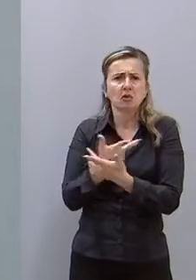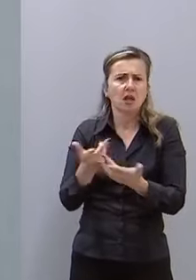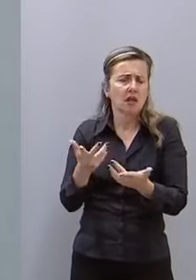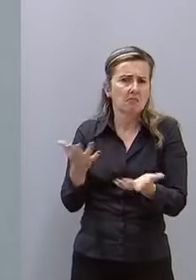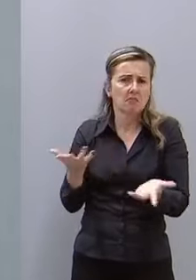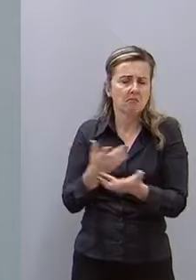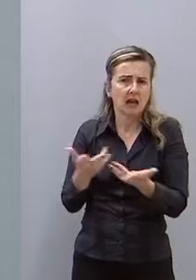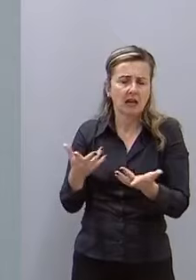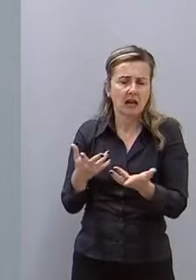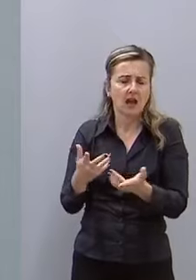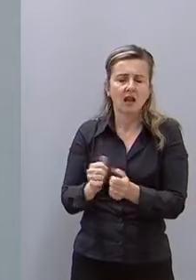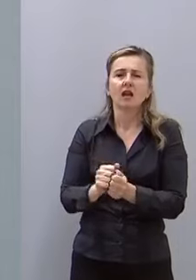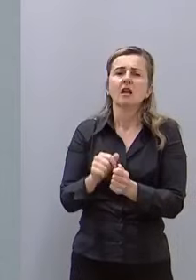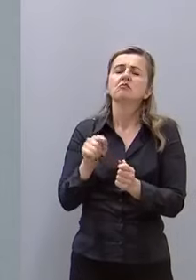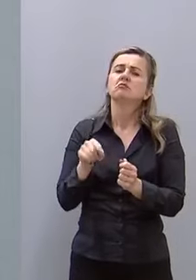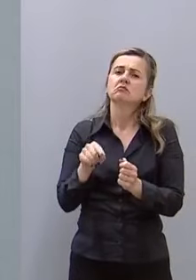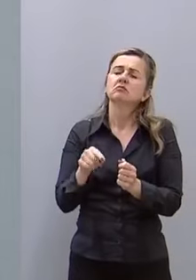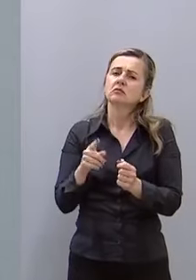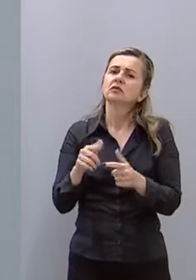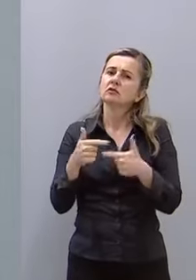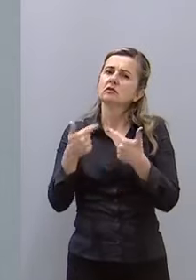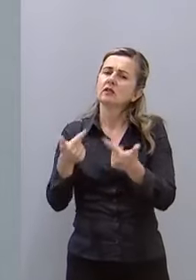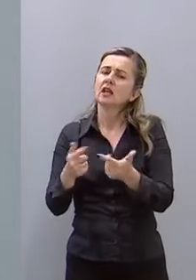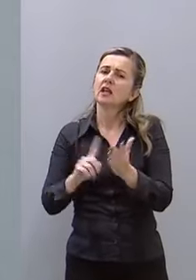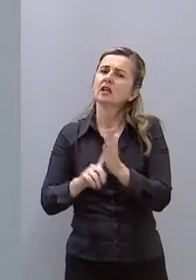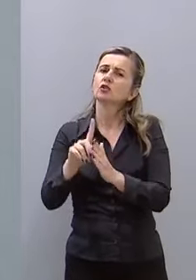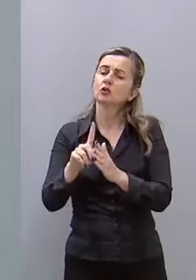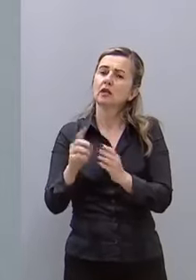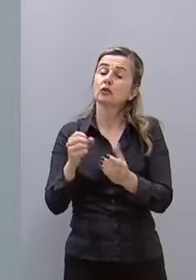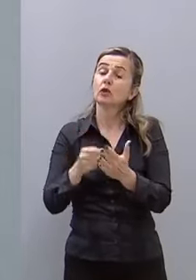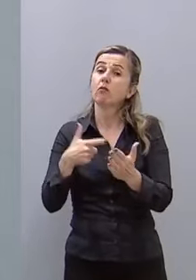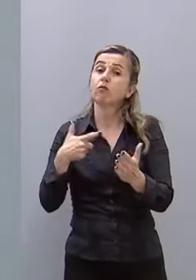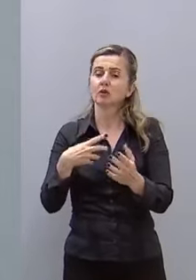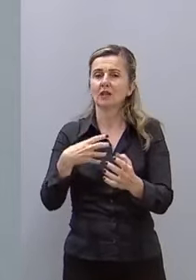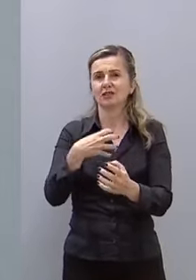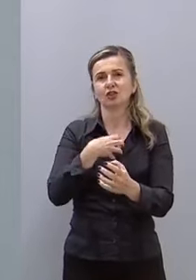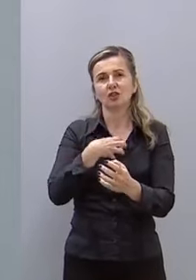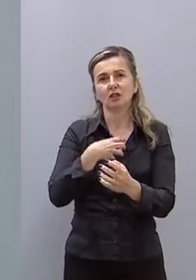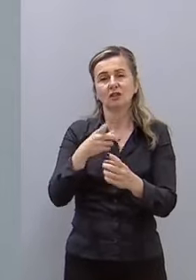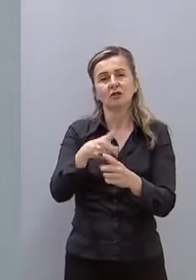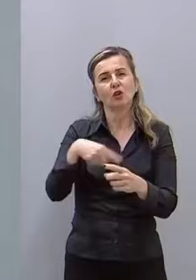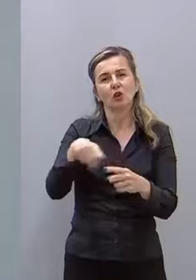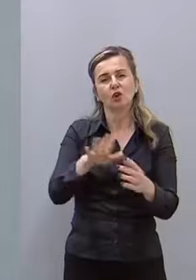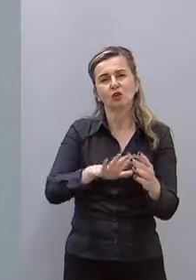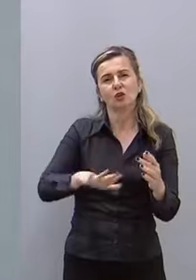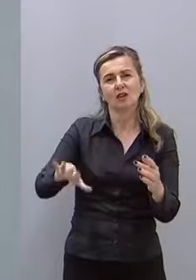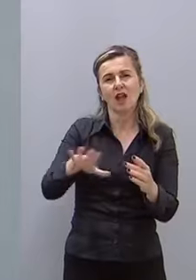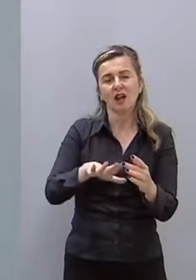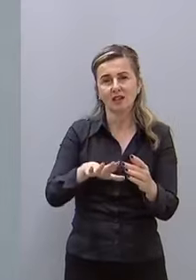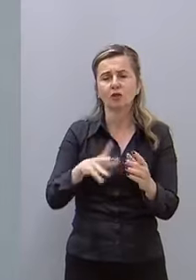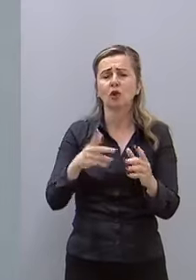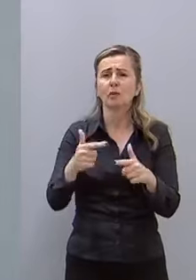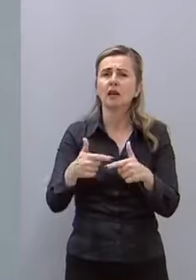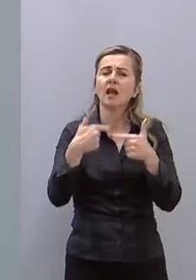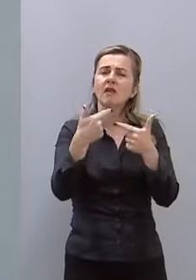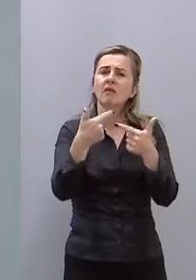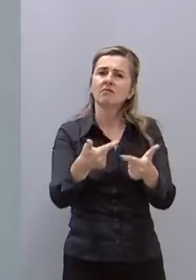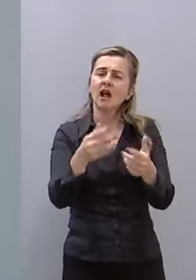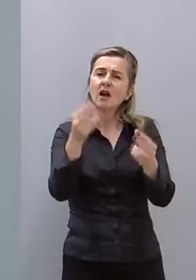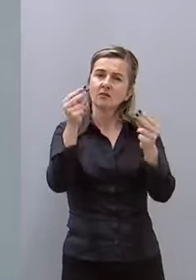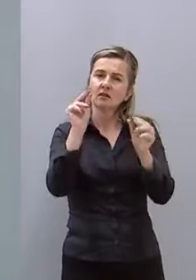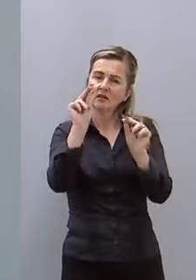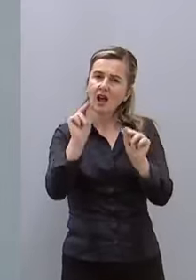che quindi danno anche un importanza scientifica al nostro territorio fornendo dati che